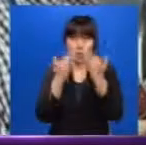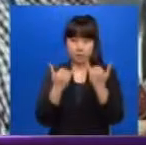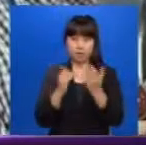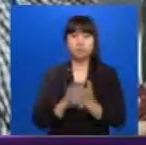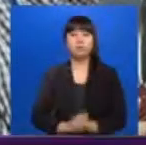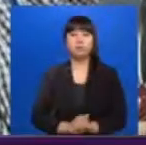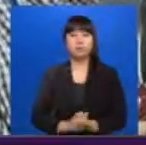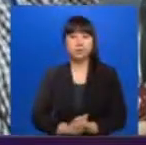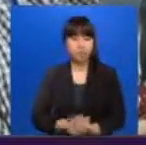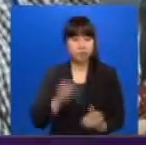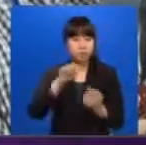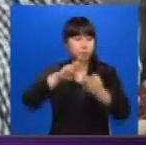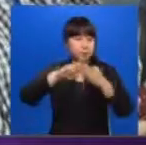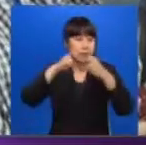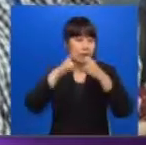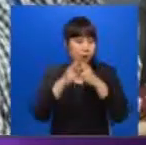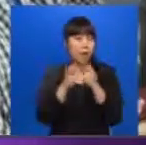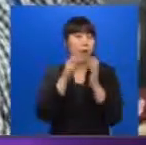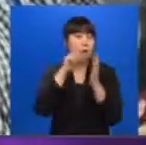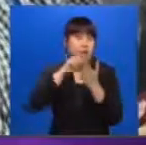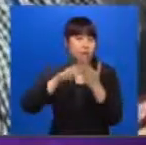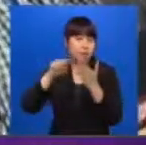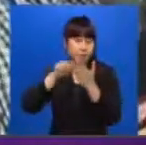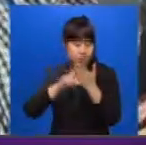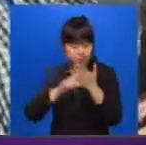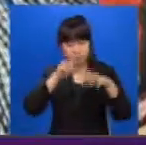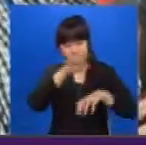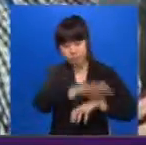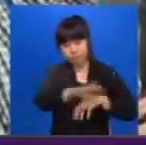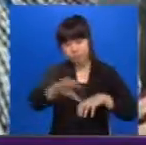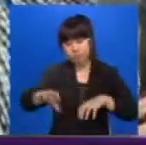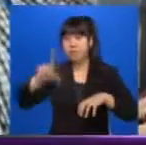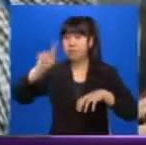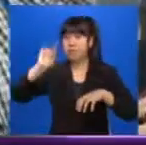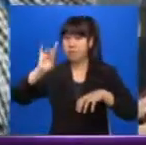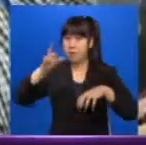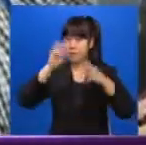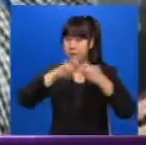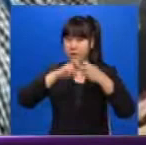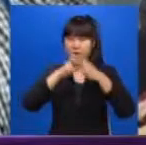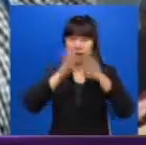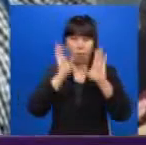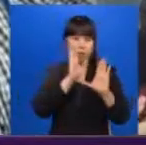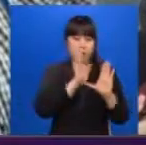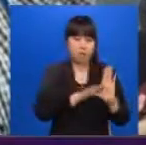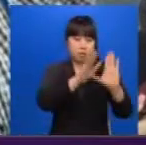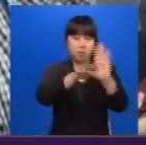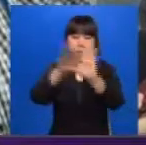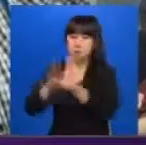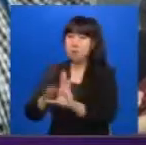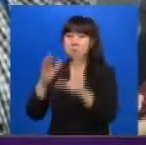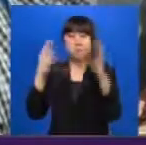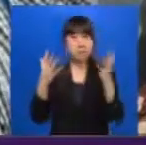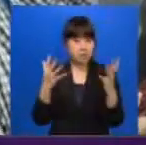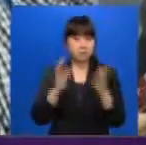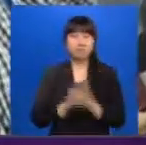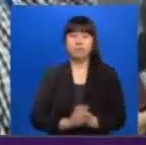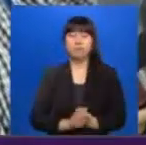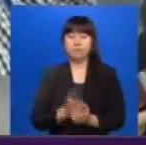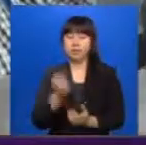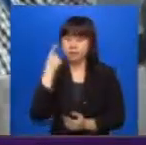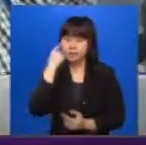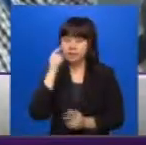เวทีรับฟังปัญหาการเลือกตั้งในพื้นที่ 28เขตที่มีปัญหาไม่มีผู้สมัครนะคะเพื่อที่จะมีการประเมินสถานการณ์